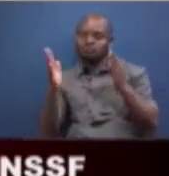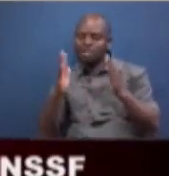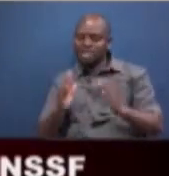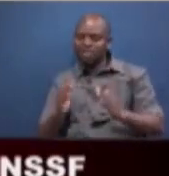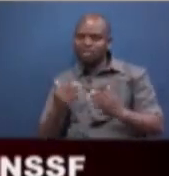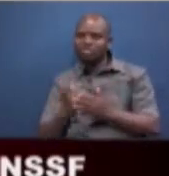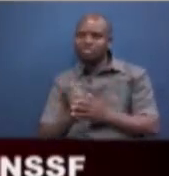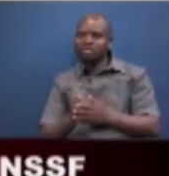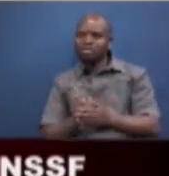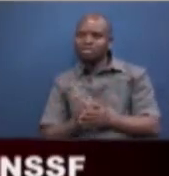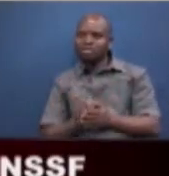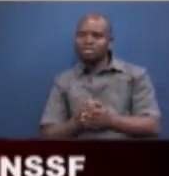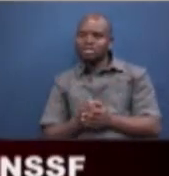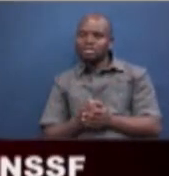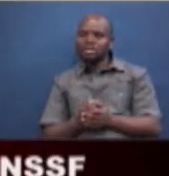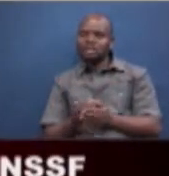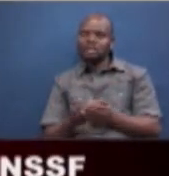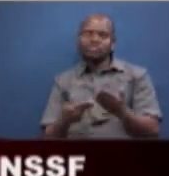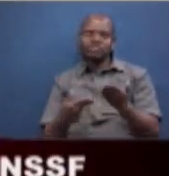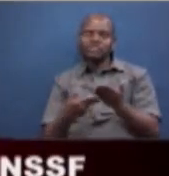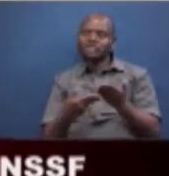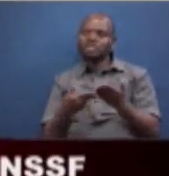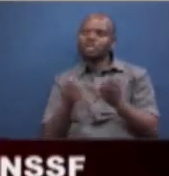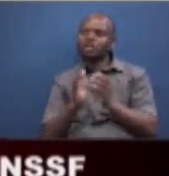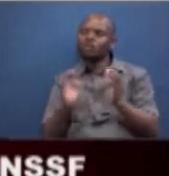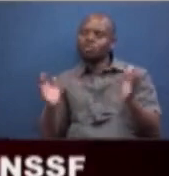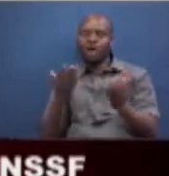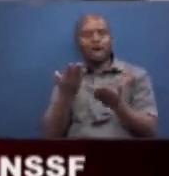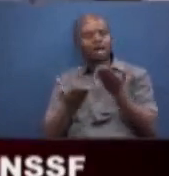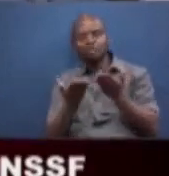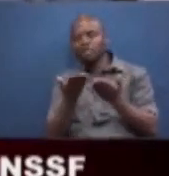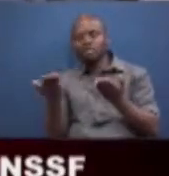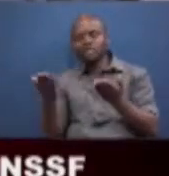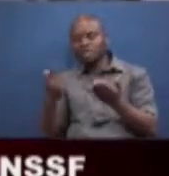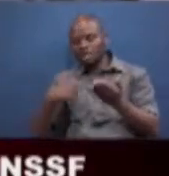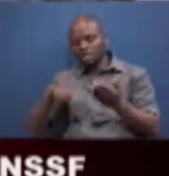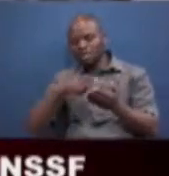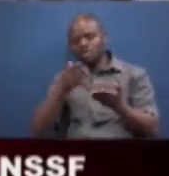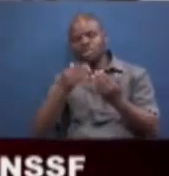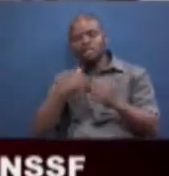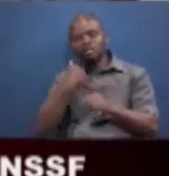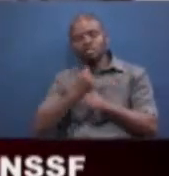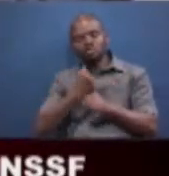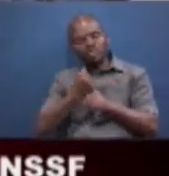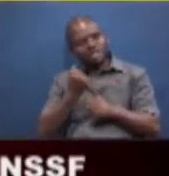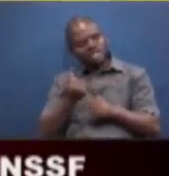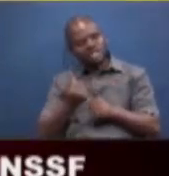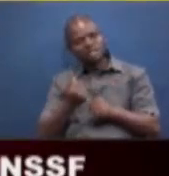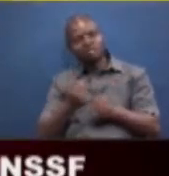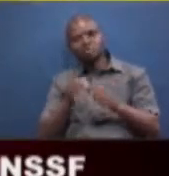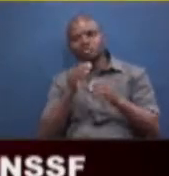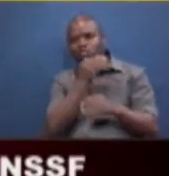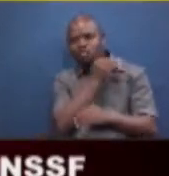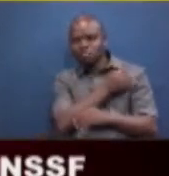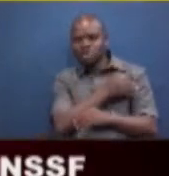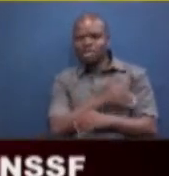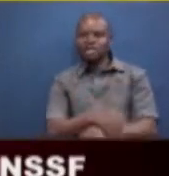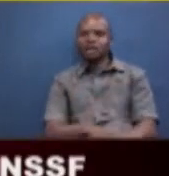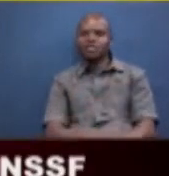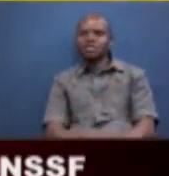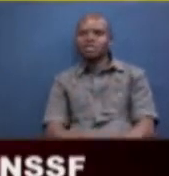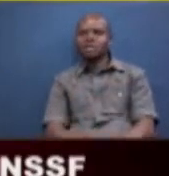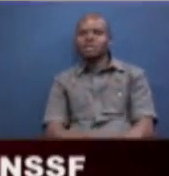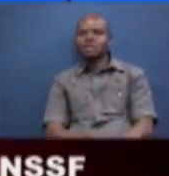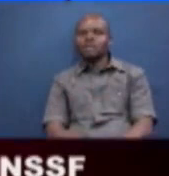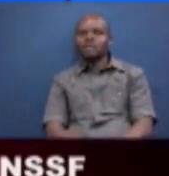email, WhatsApp, message. Siku hizi teknolojia ipo, kwa hiyo kwa namna yoyote ili na sisi tuweze kufanya nini. Neema Ndeto, Channel